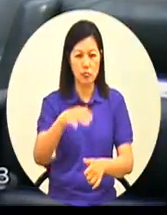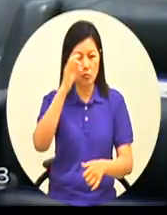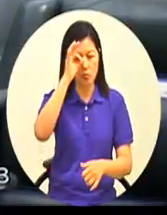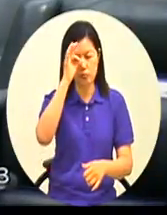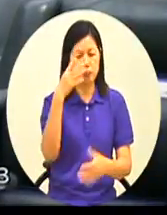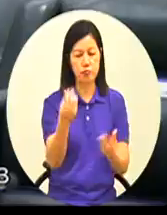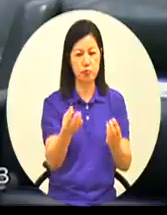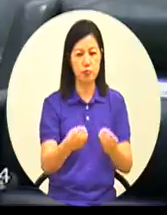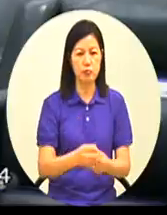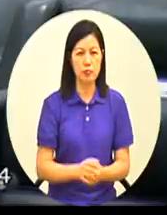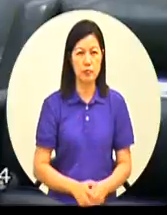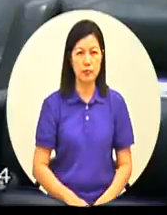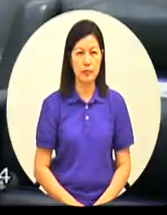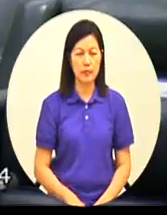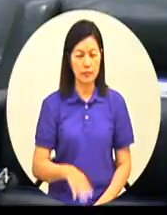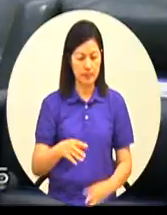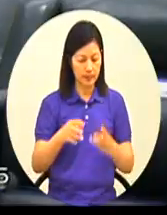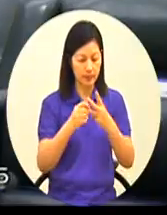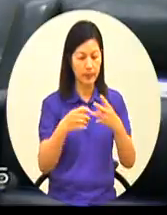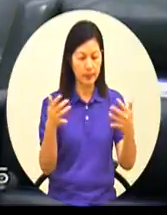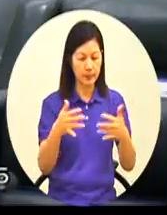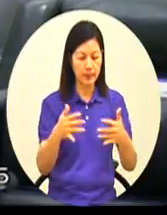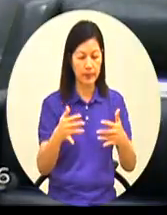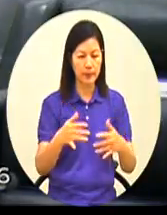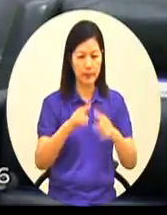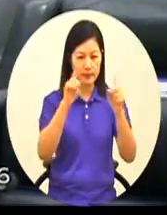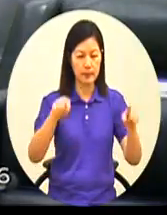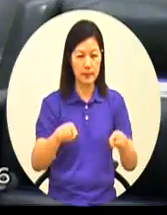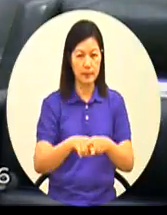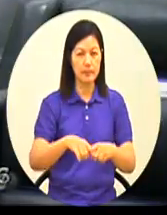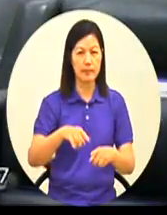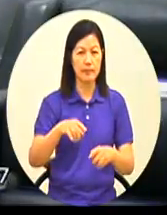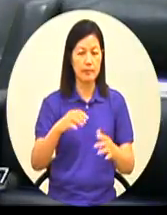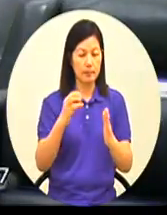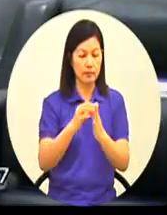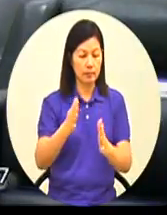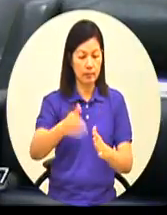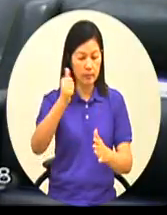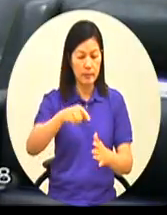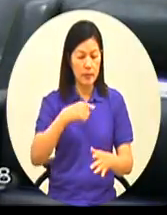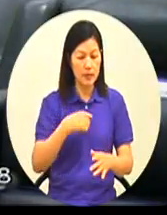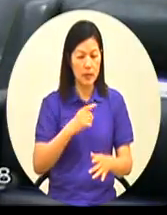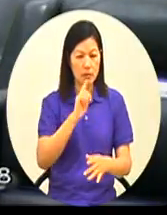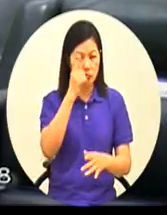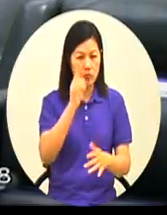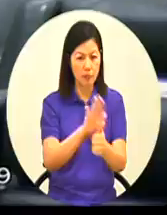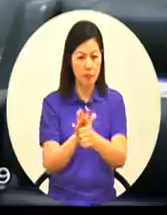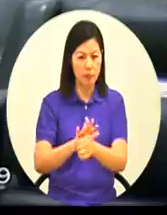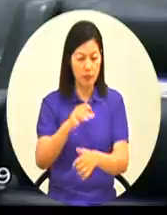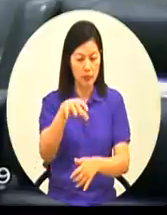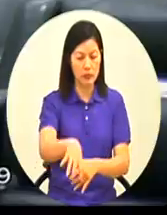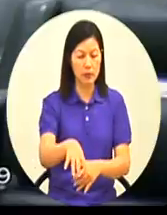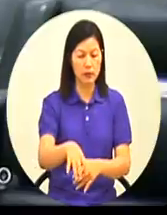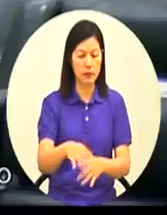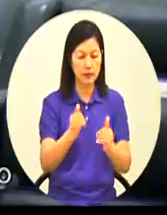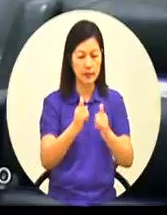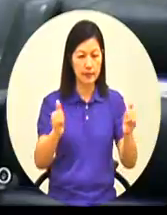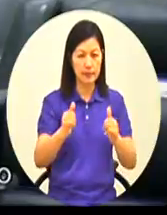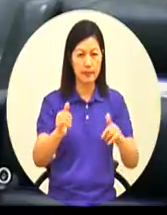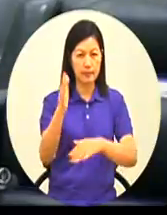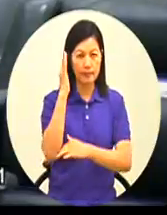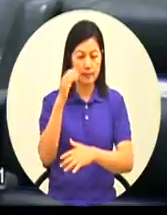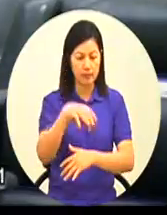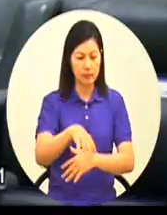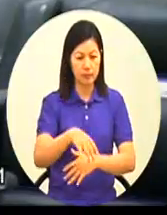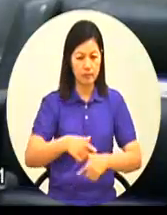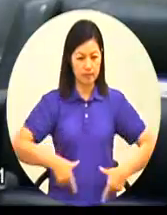我第三个问题就要就叫我们的张乃圈局长，针对这个单一窗口，是不是我们民政局能够勇敢的有所作